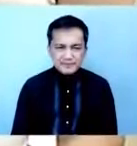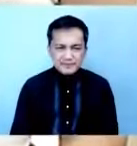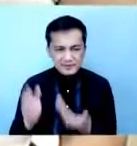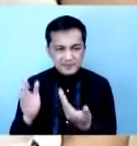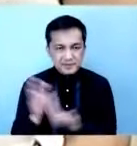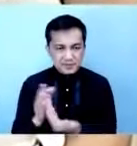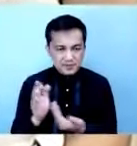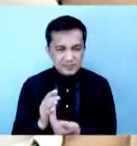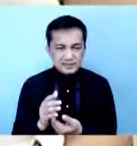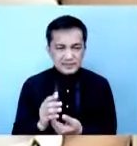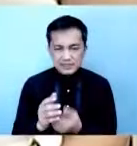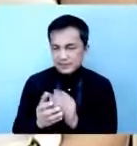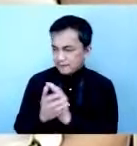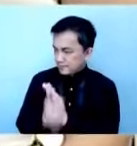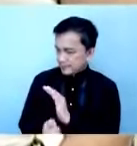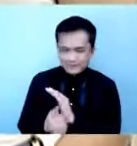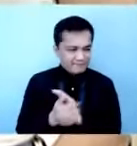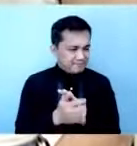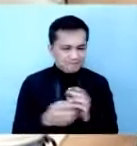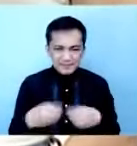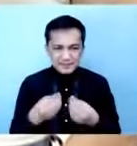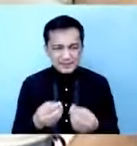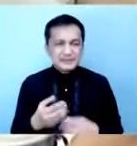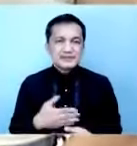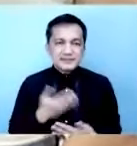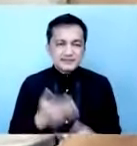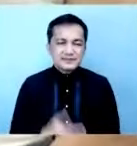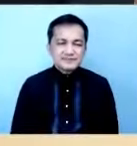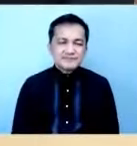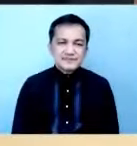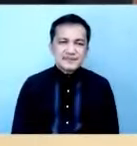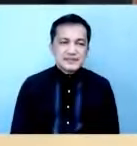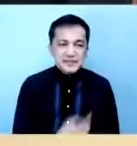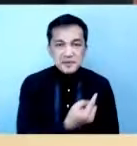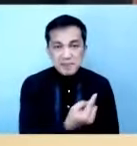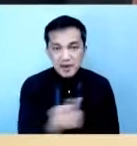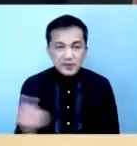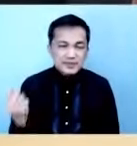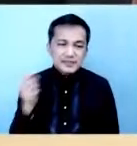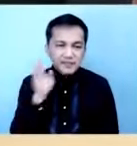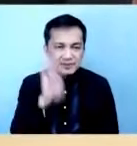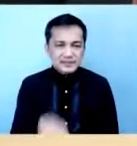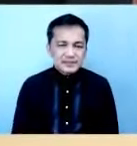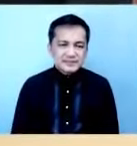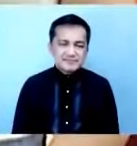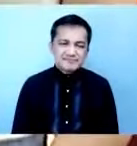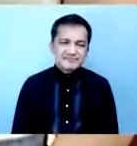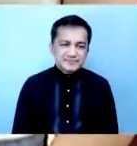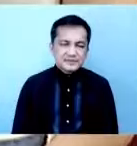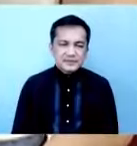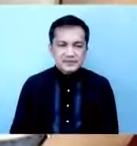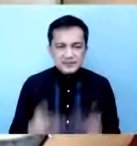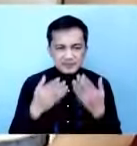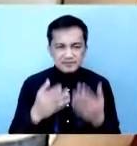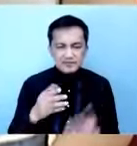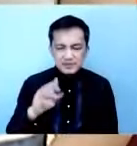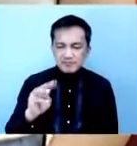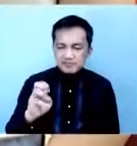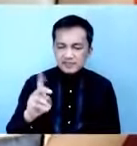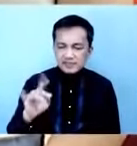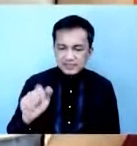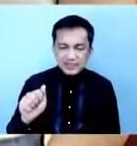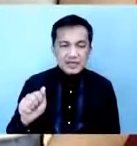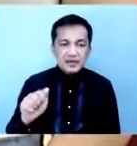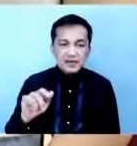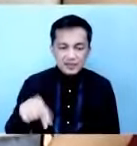yung kakayahan natin na makapagpasaya ng bawat kapatid. Nagpapasalamat po ako syempre sa MediaQuest, sa MQuest